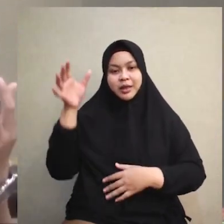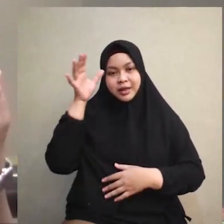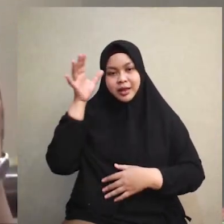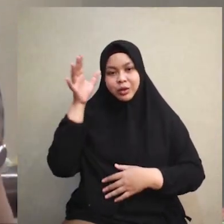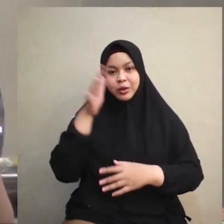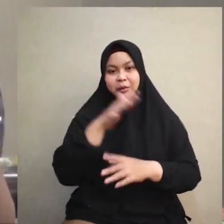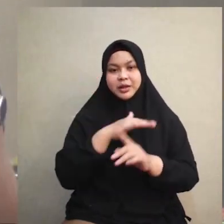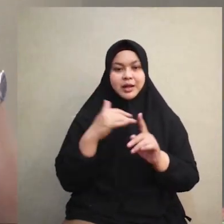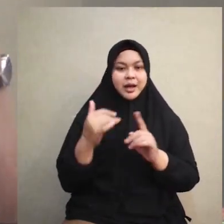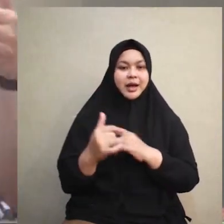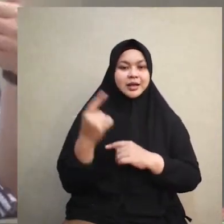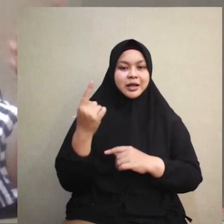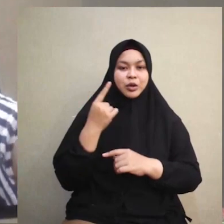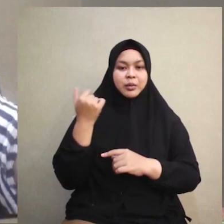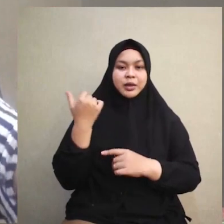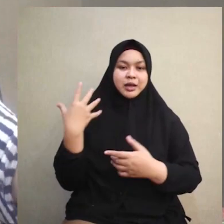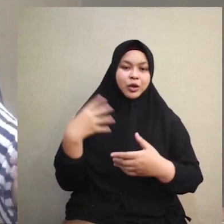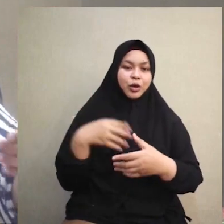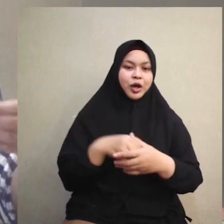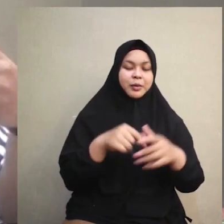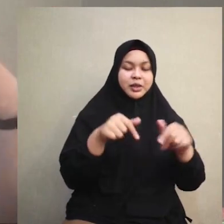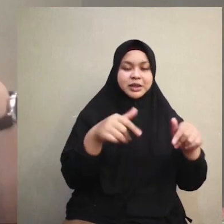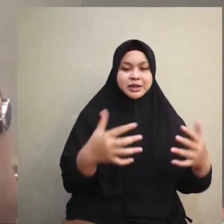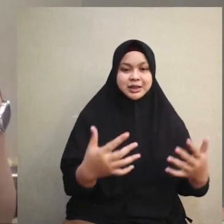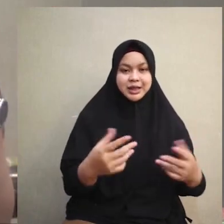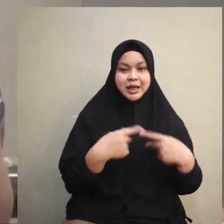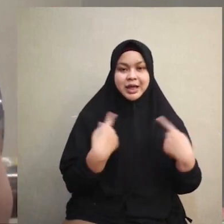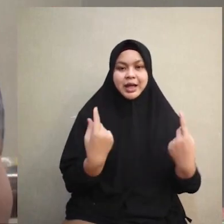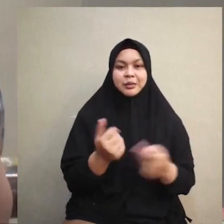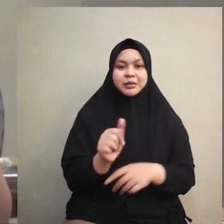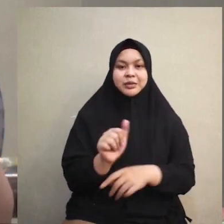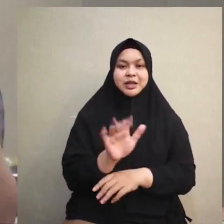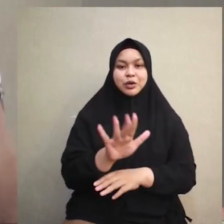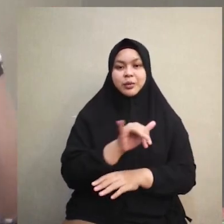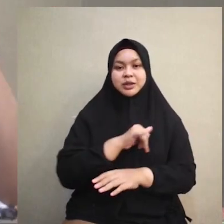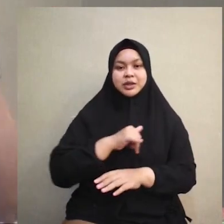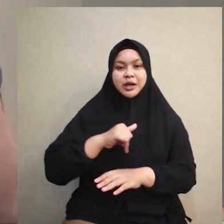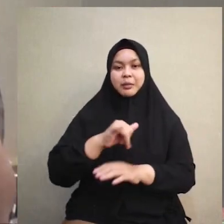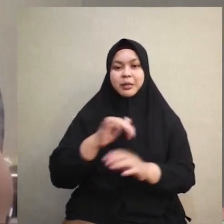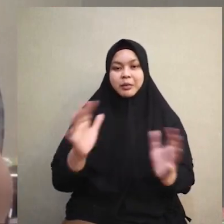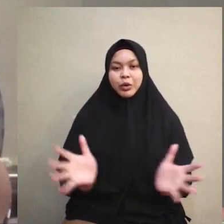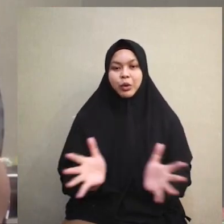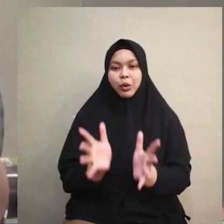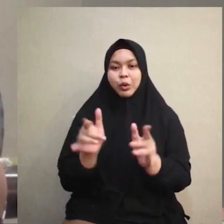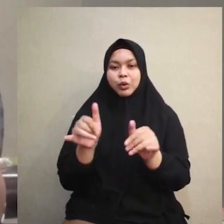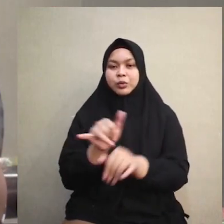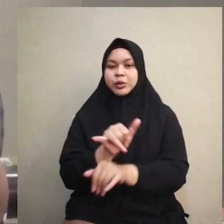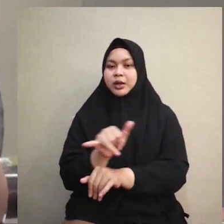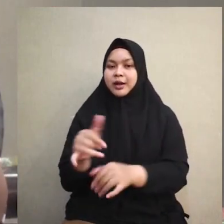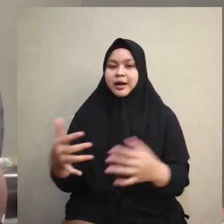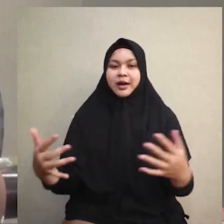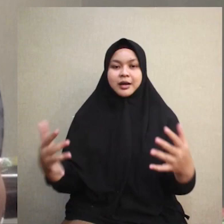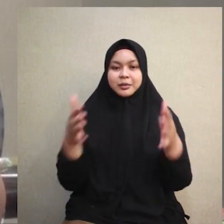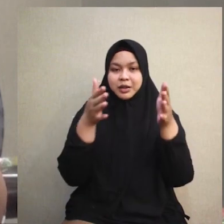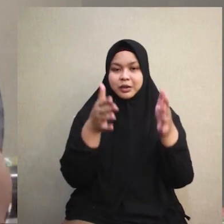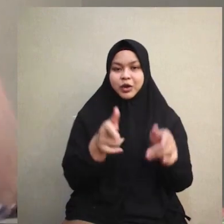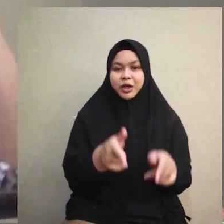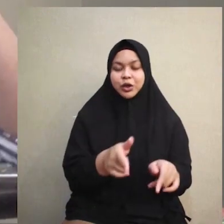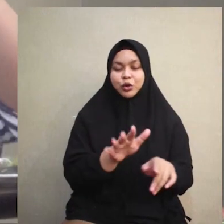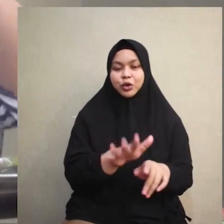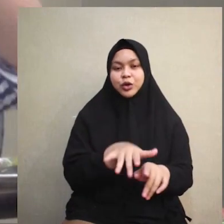sipil sebenarnya bisa ngambil kontribusi di sini nih kita bisa misalnya bersama-sama mendorong semacam mungkin yang lebih spesifik itu